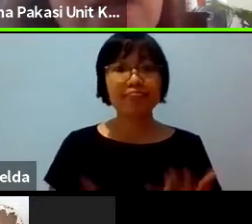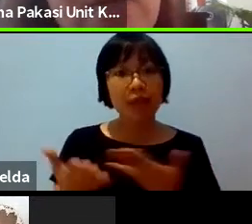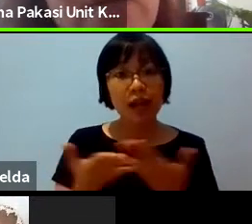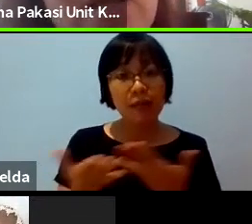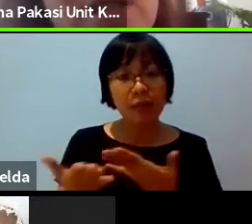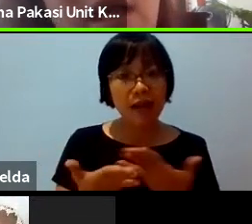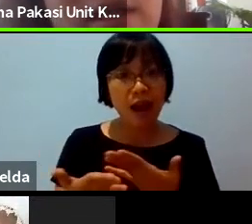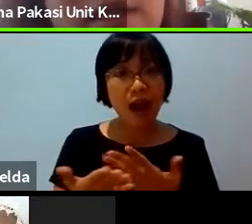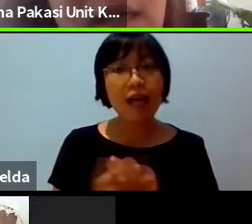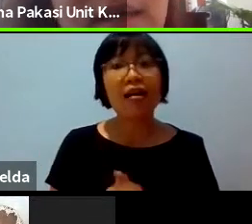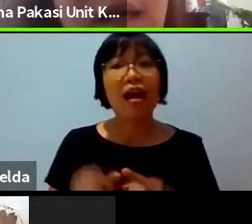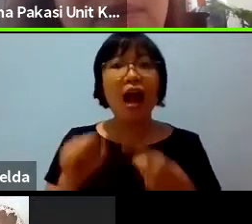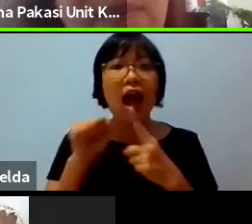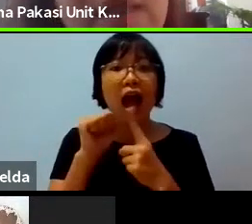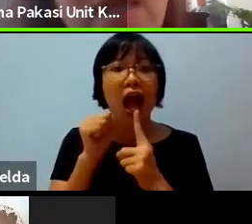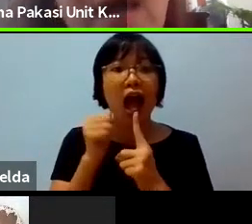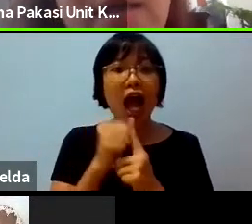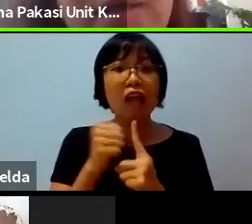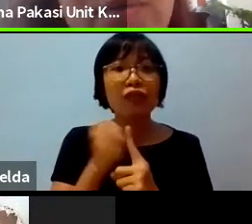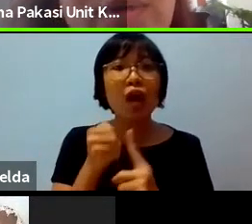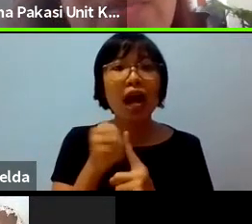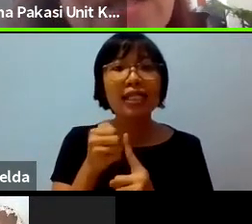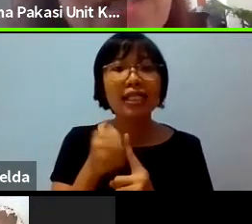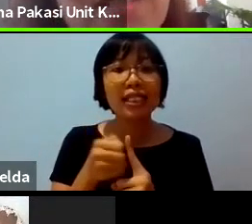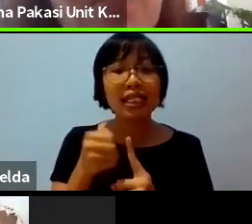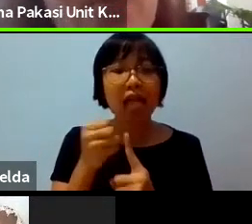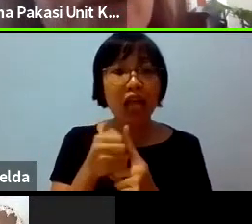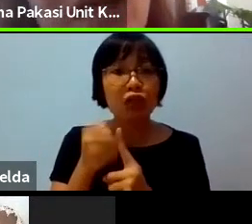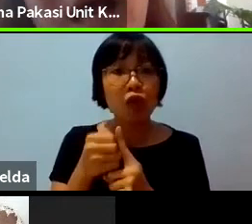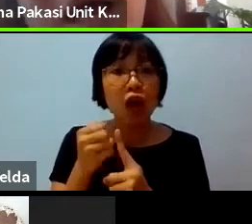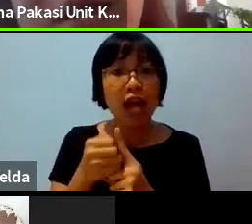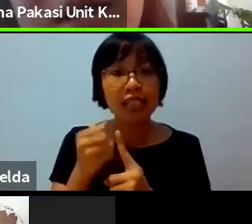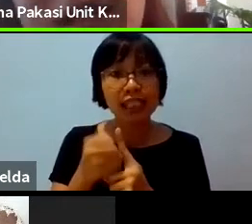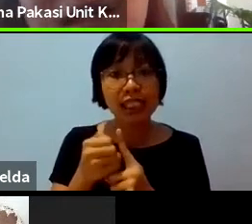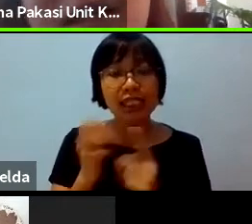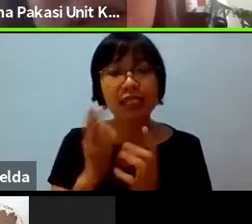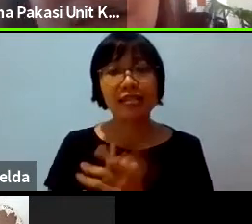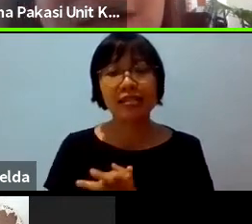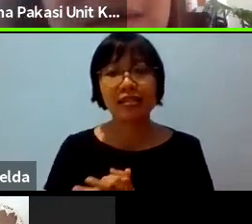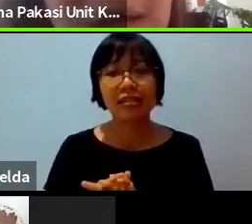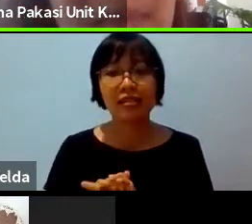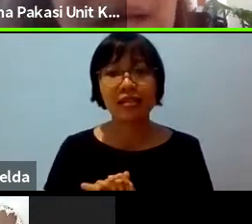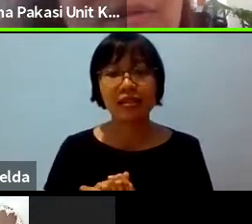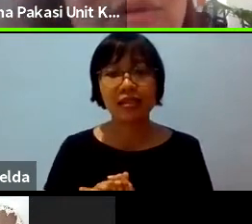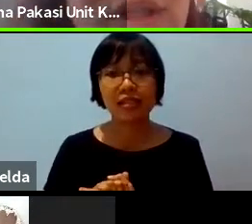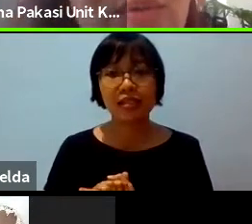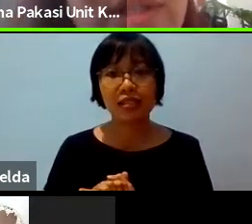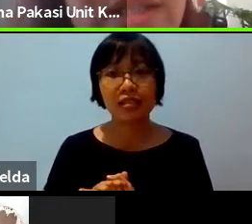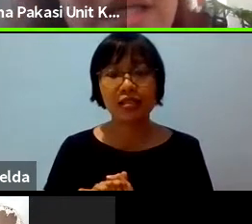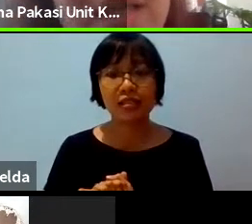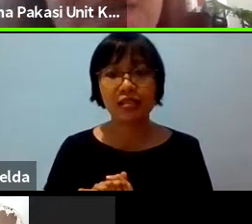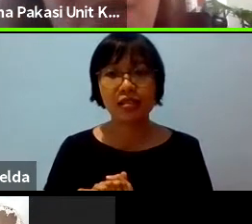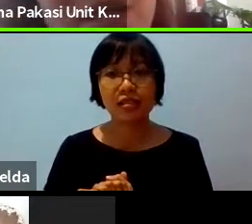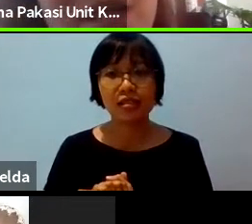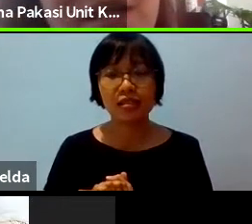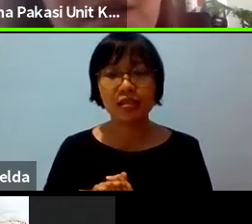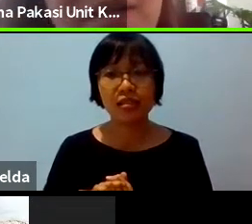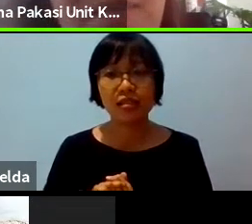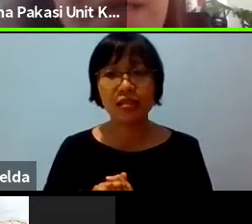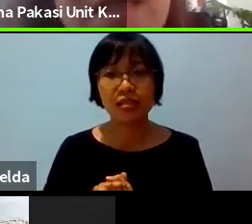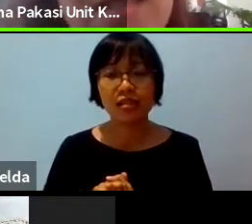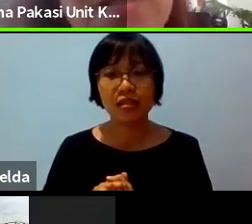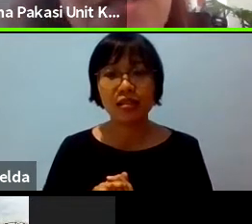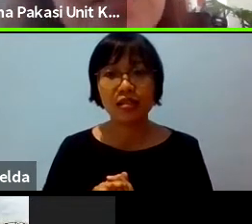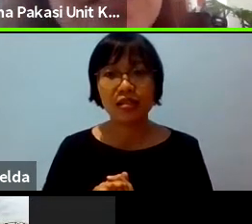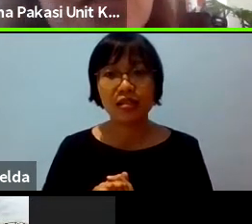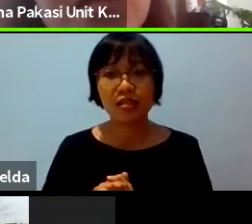kita apa namanya kita akan jalankan, pemetaan gitu ya, biasanya pemetaan apa kunci-kuncinya nih, seperti